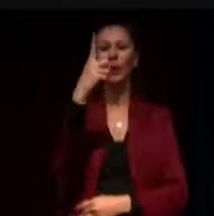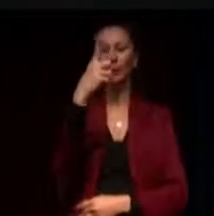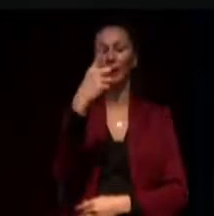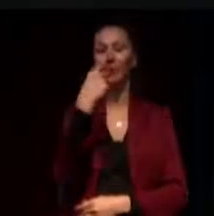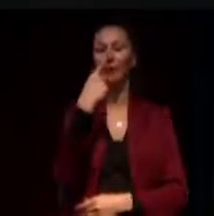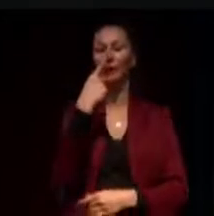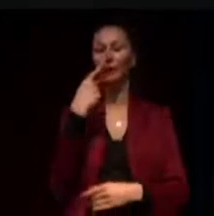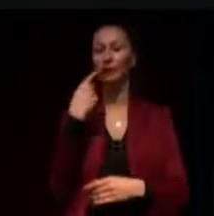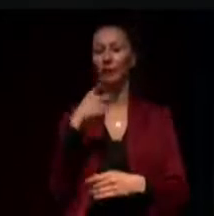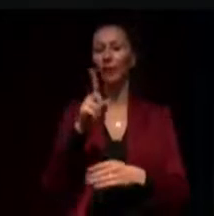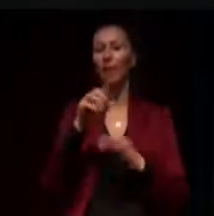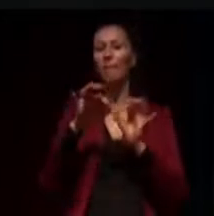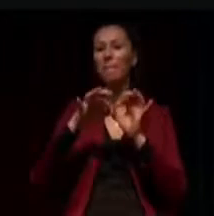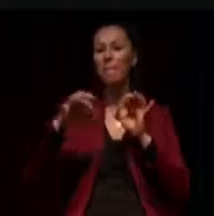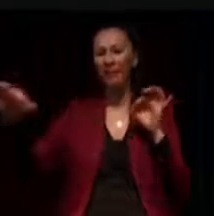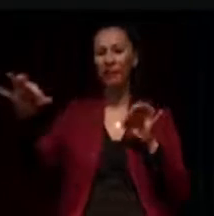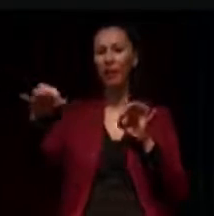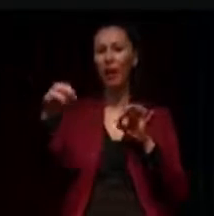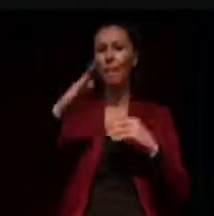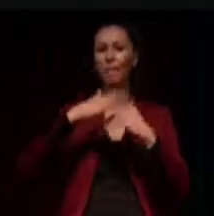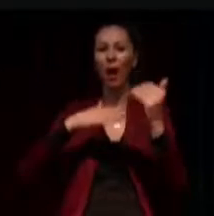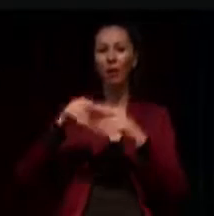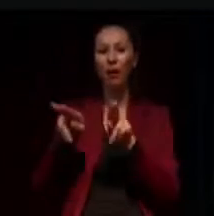bin metrekare parke uygulaması,